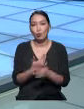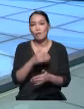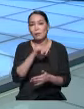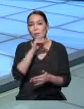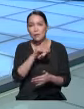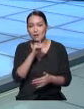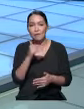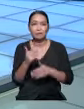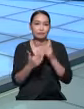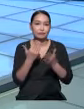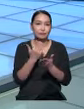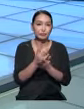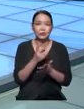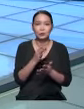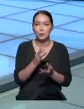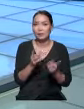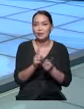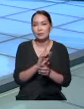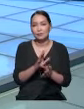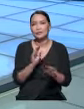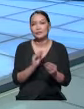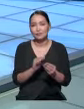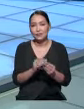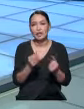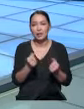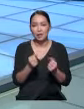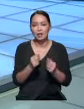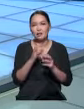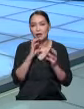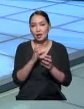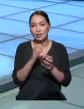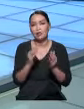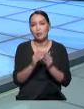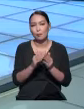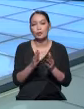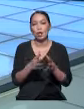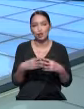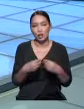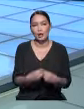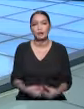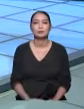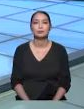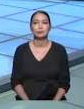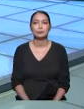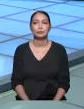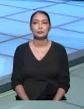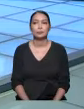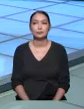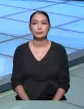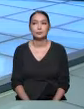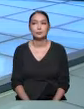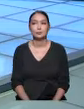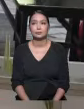профессиональных высот, но неизменно остаются надежными хранительницами домашнего очага. Ирина Якунина с